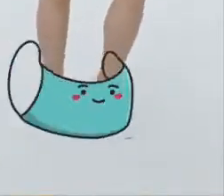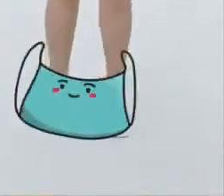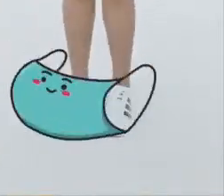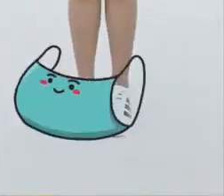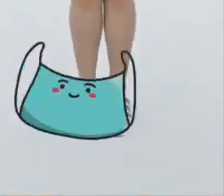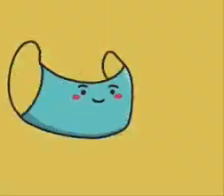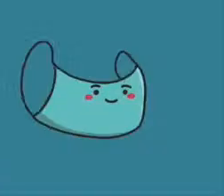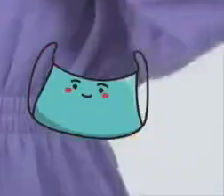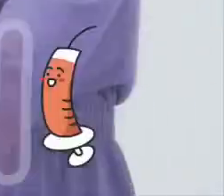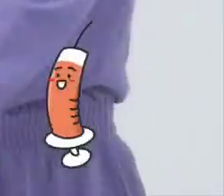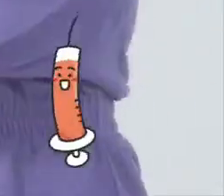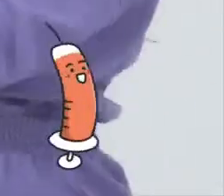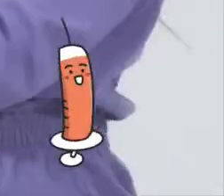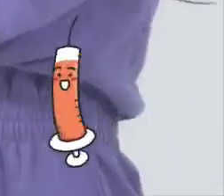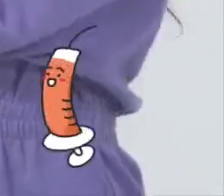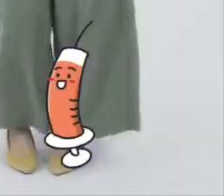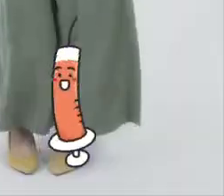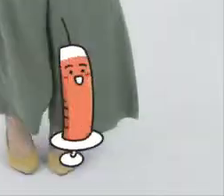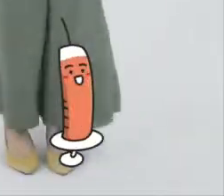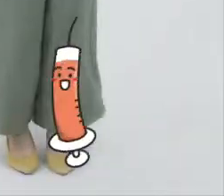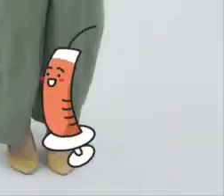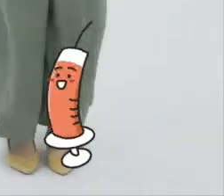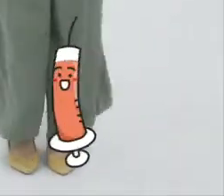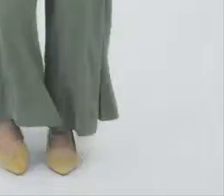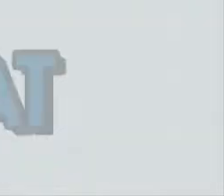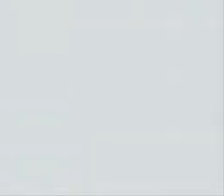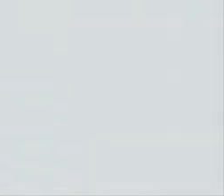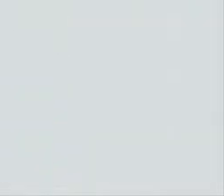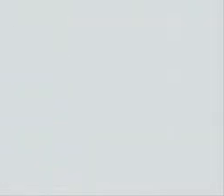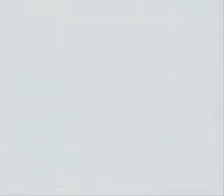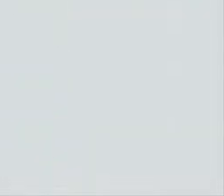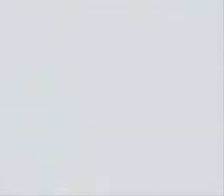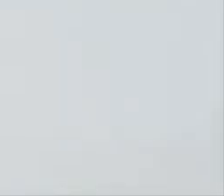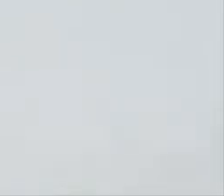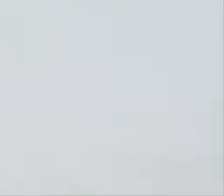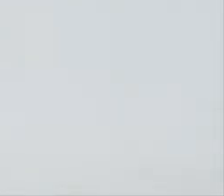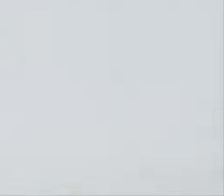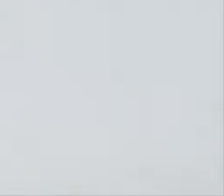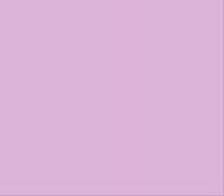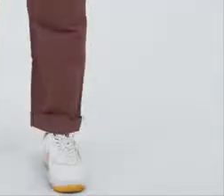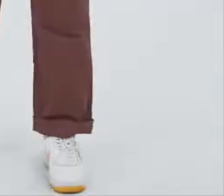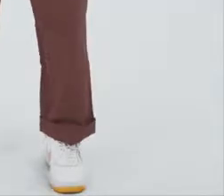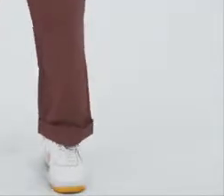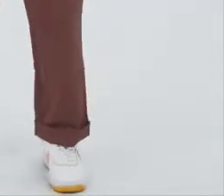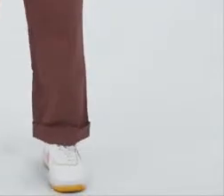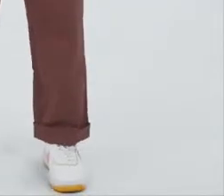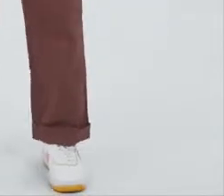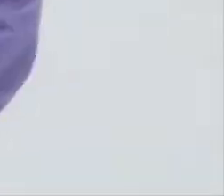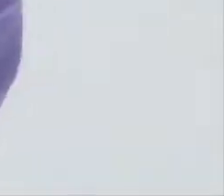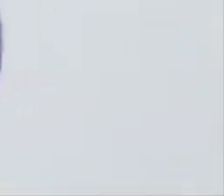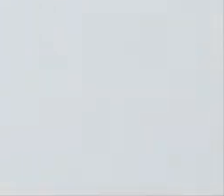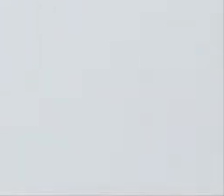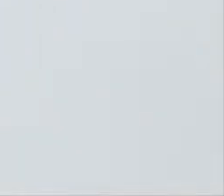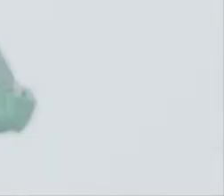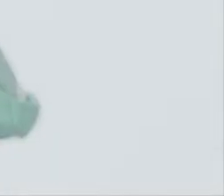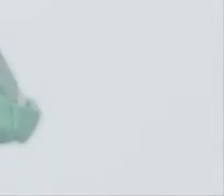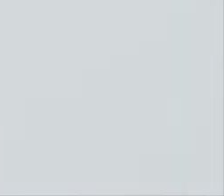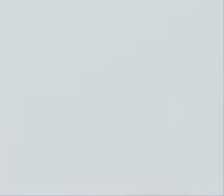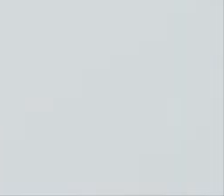Ayo masker, ayo vaksin, tiada yang dapat merenggut